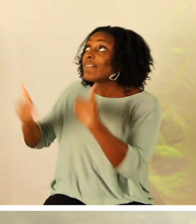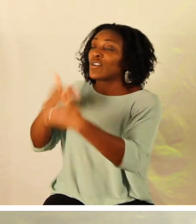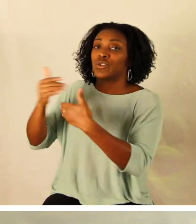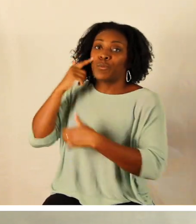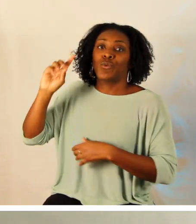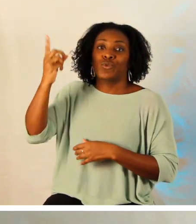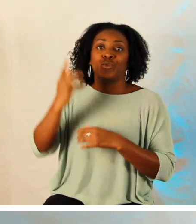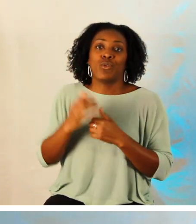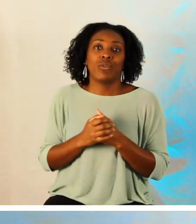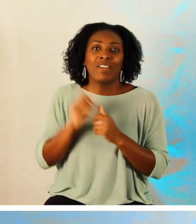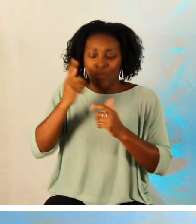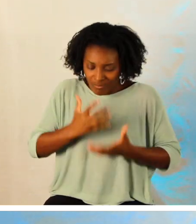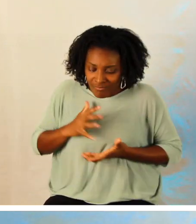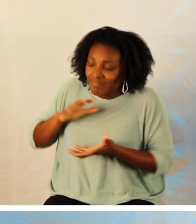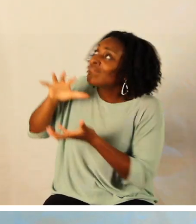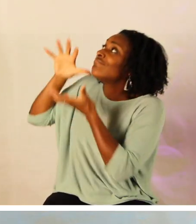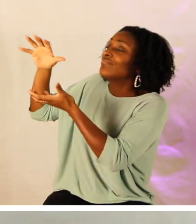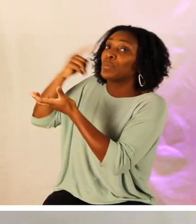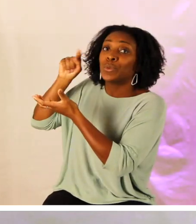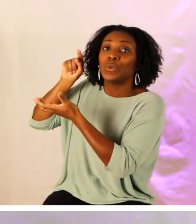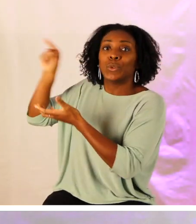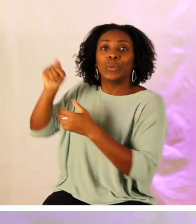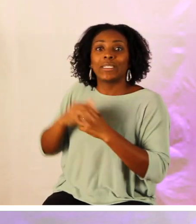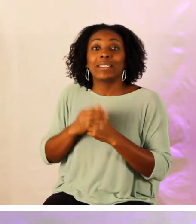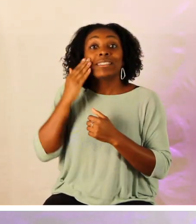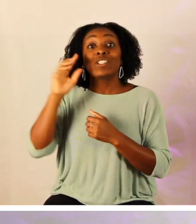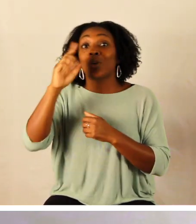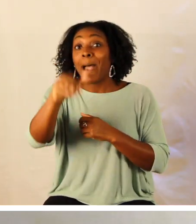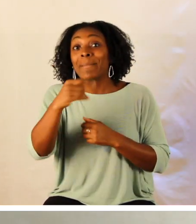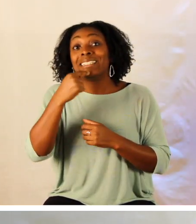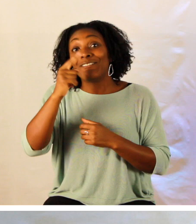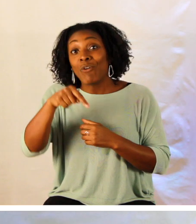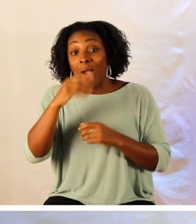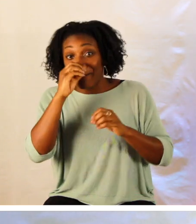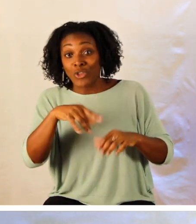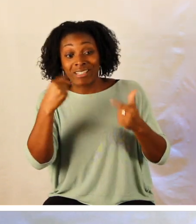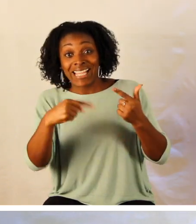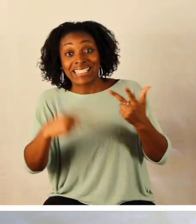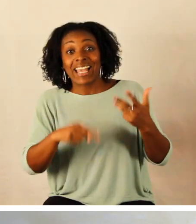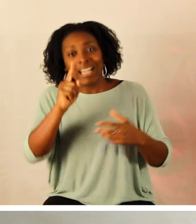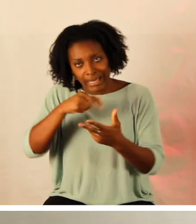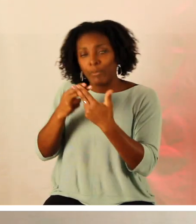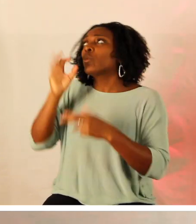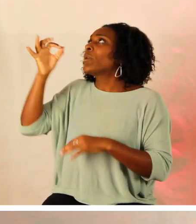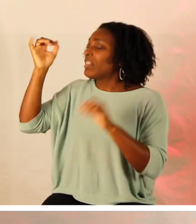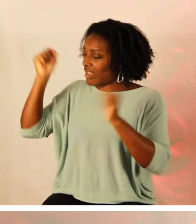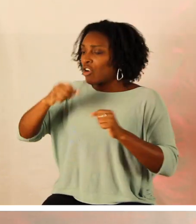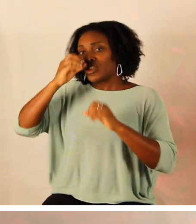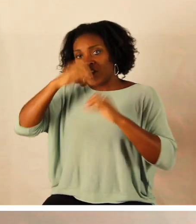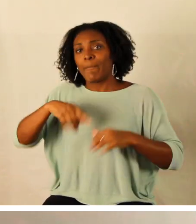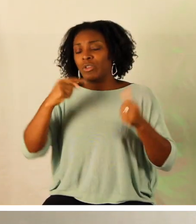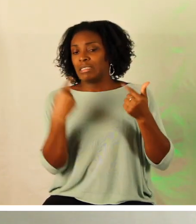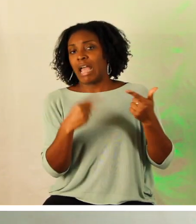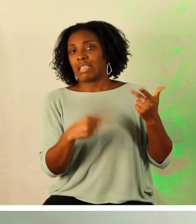Dieu. Consacre-toi pour lui. Et s'il t'appelle à laisser des choses, dis oui Seigneur. J'abandonne ces choses-là parce que